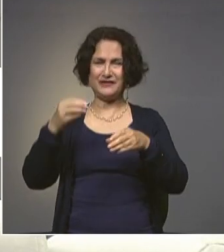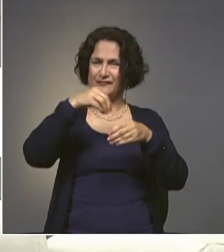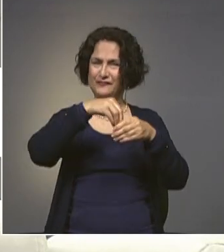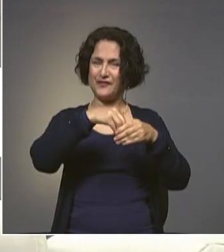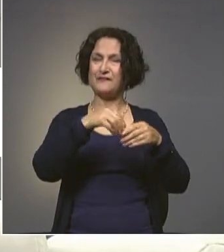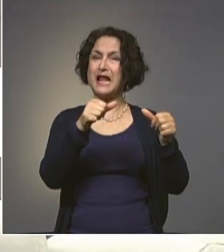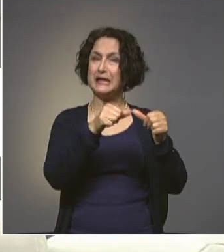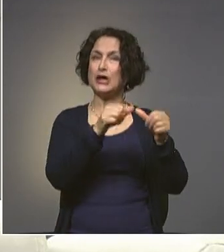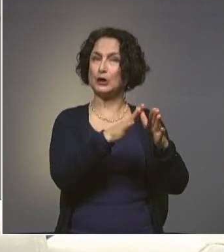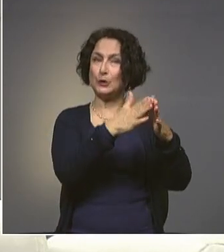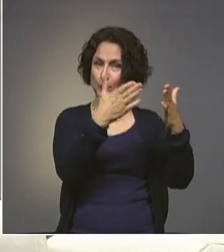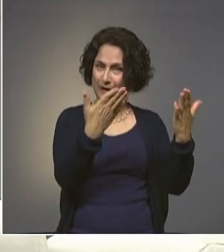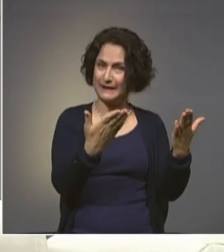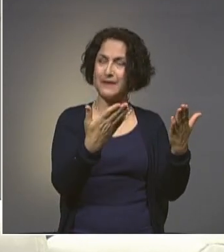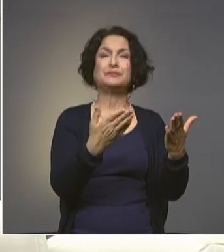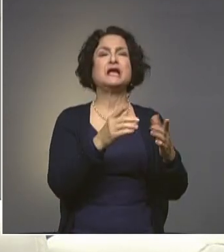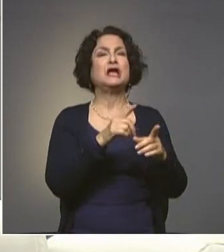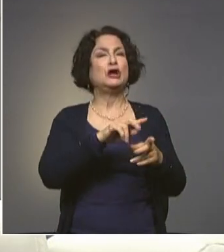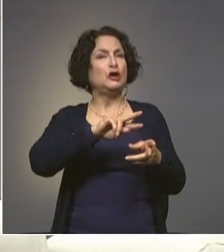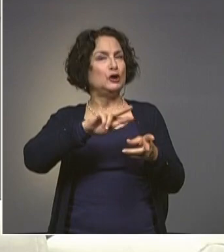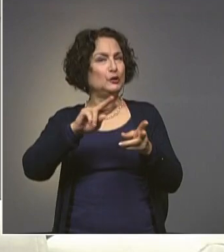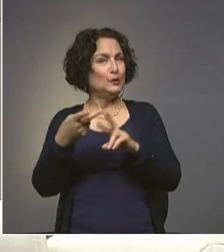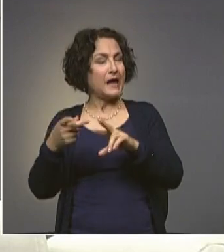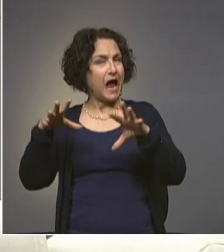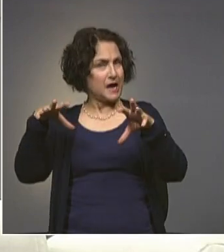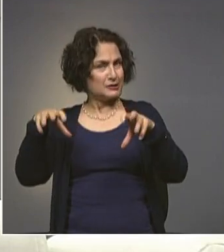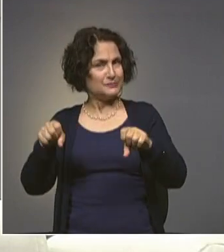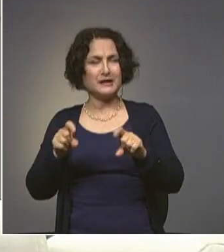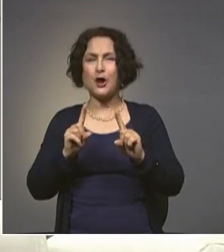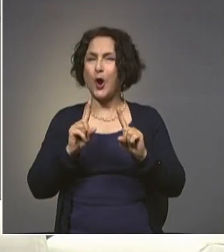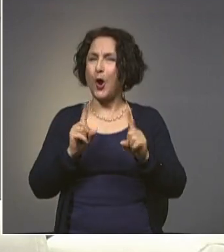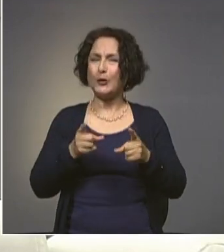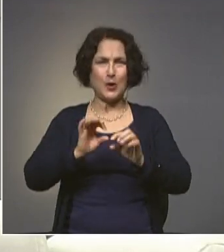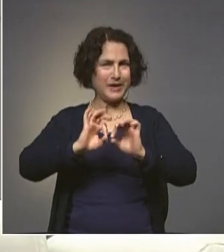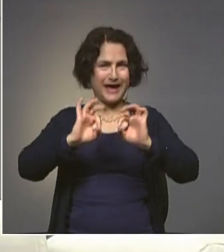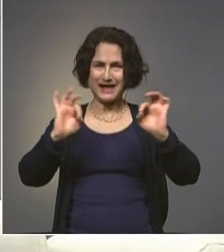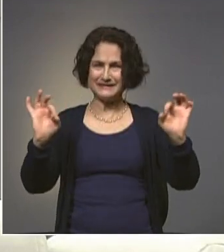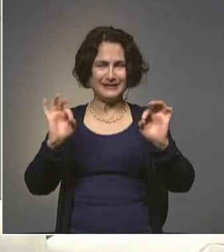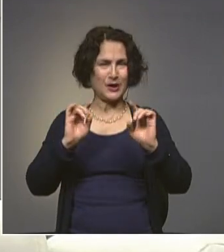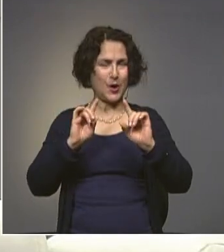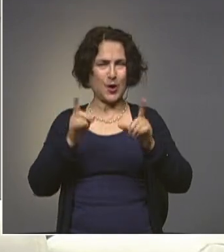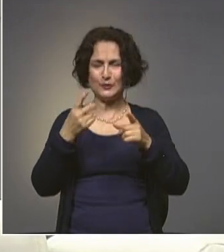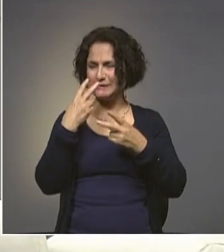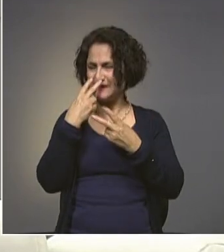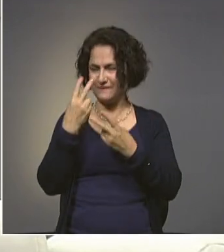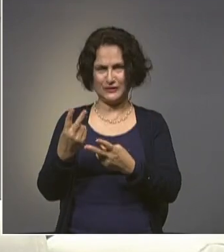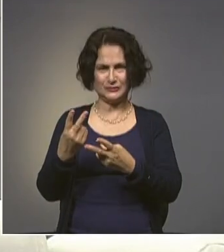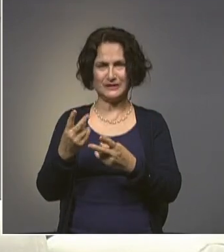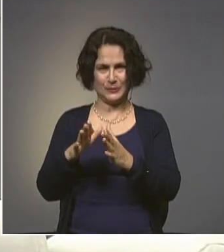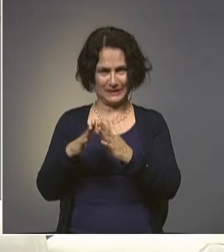очевидно е представителен. И другия много ясен ангажимент, който книгата има и който излъчва, откъдето идва